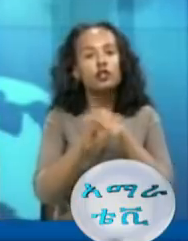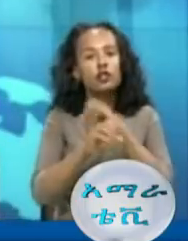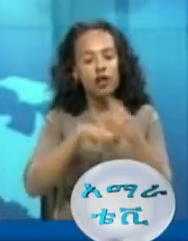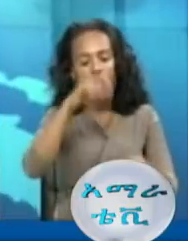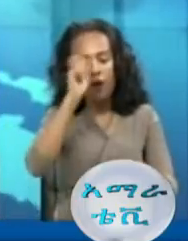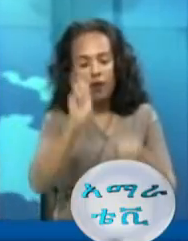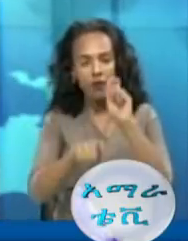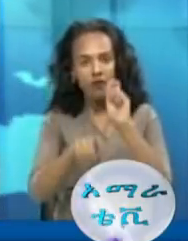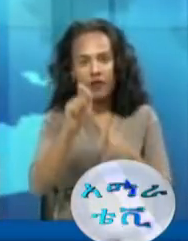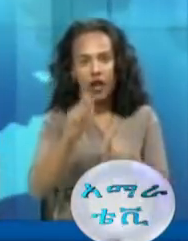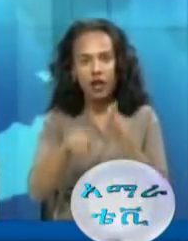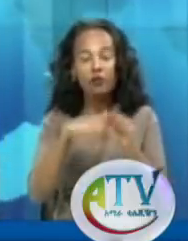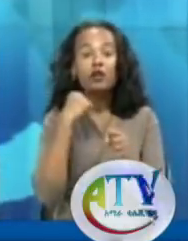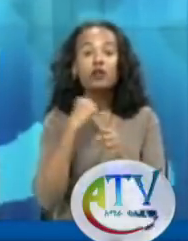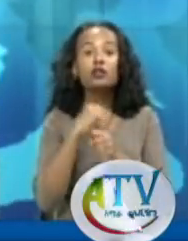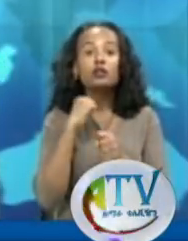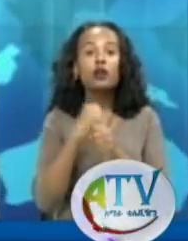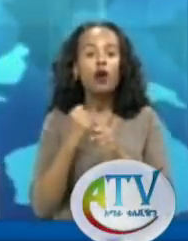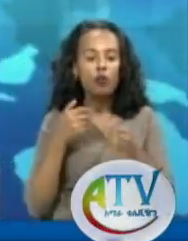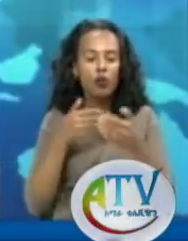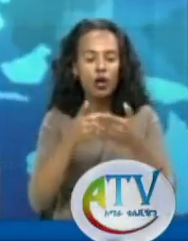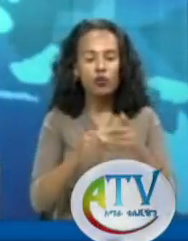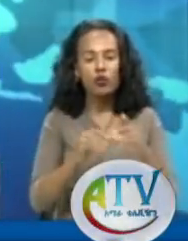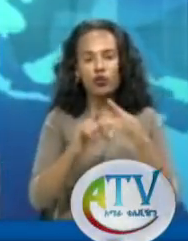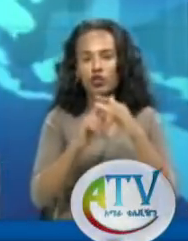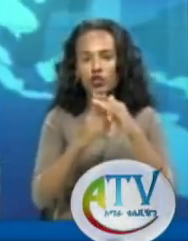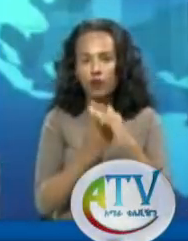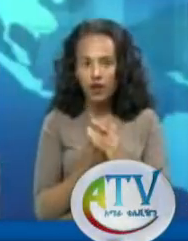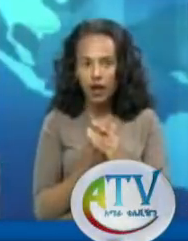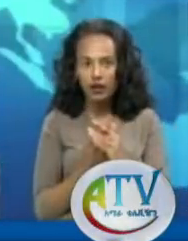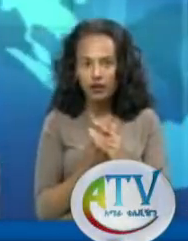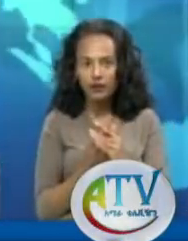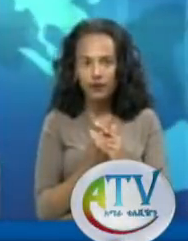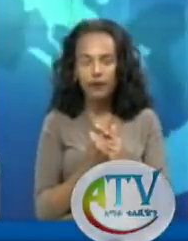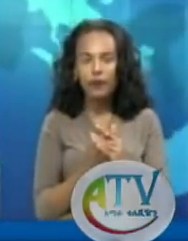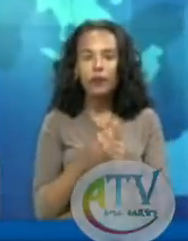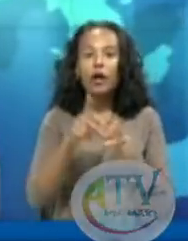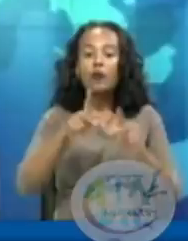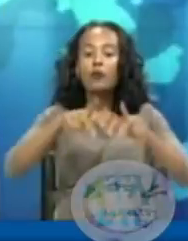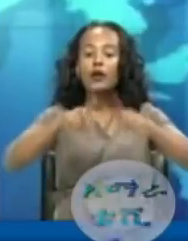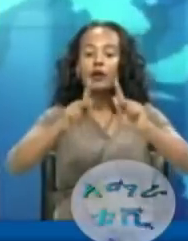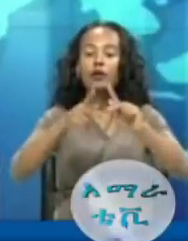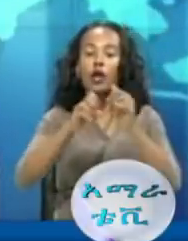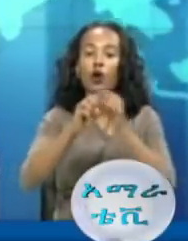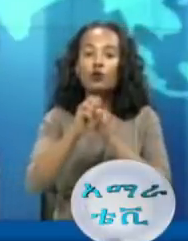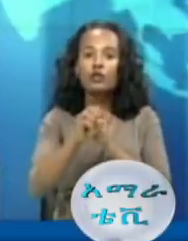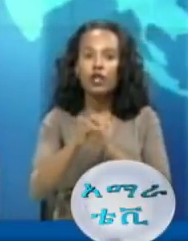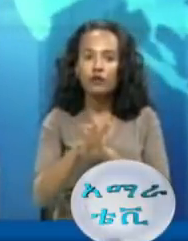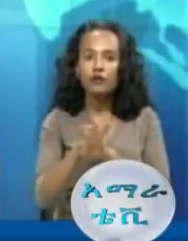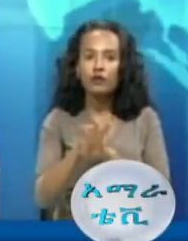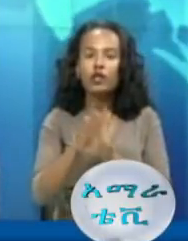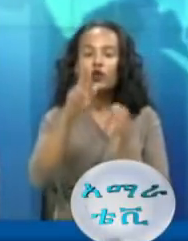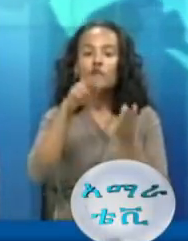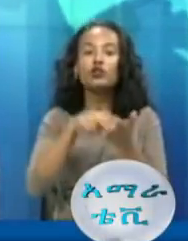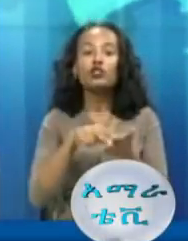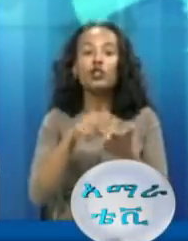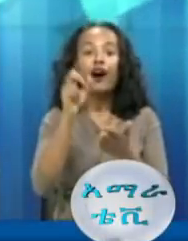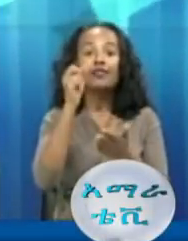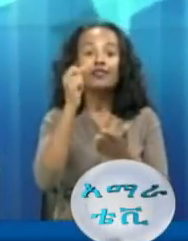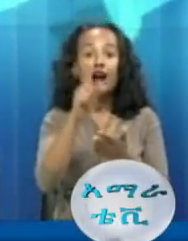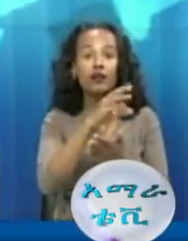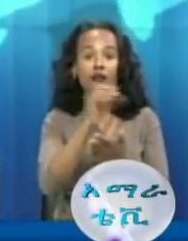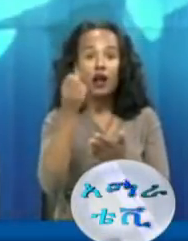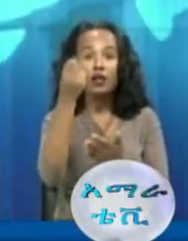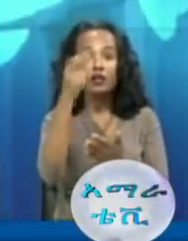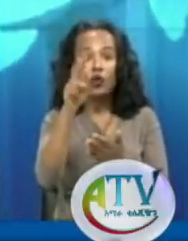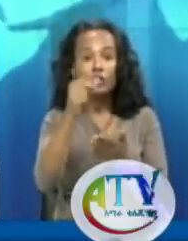በመፈራረም ስራው በቅርቡ ይጀምራል። በግብርናው ዘርፍ የ2011 እና 12